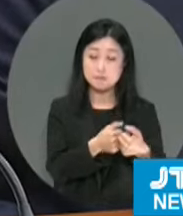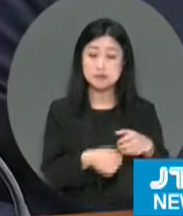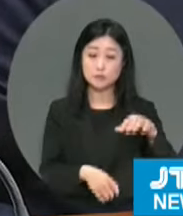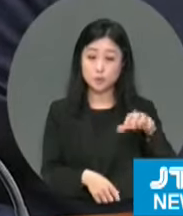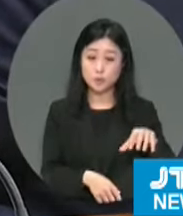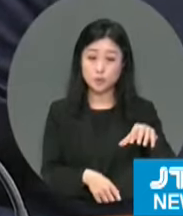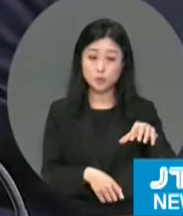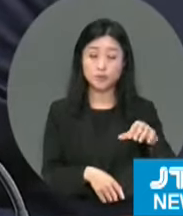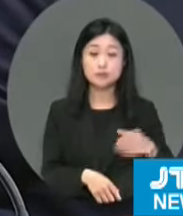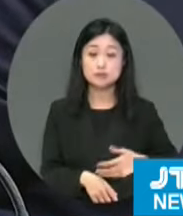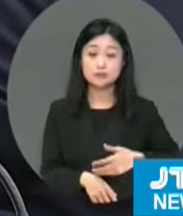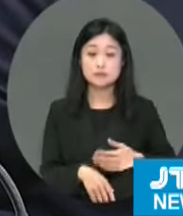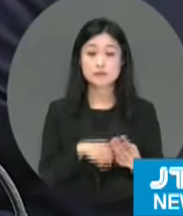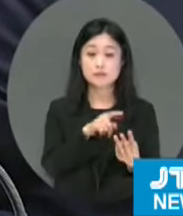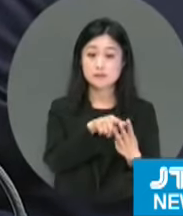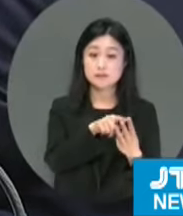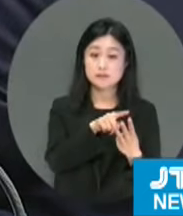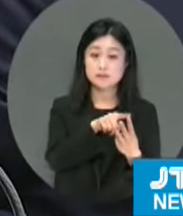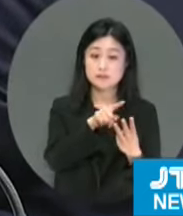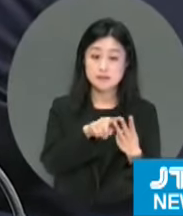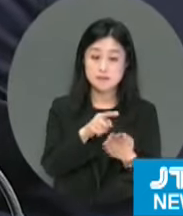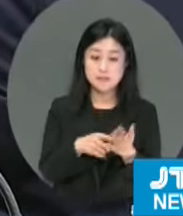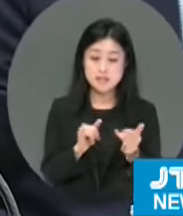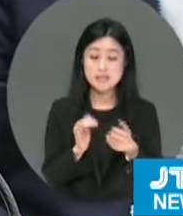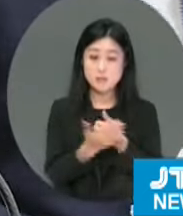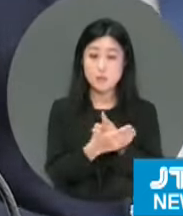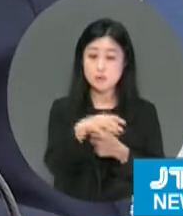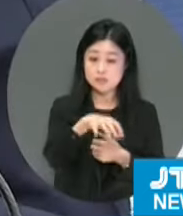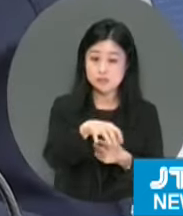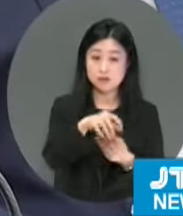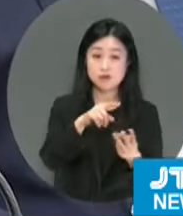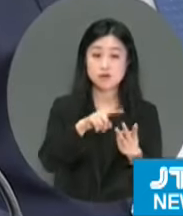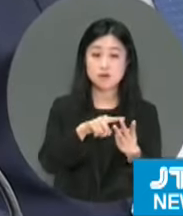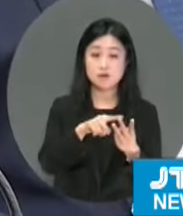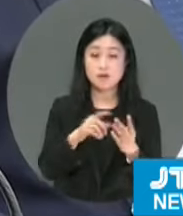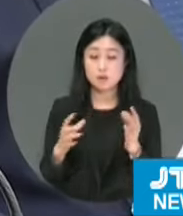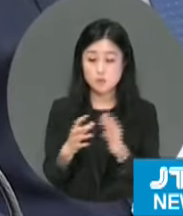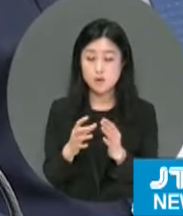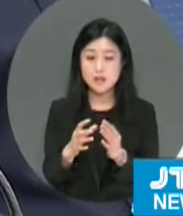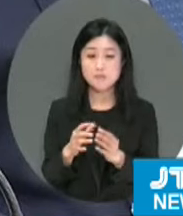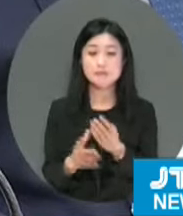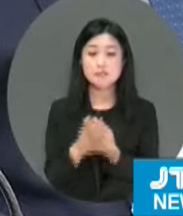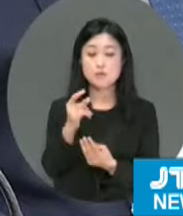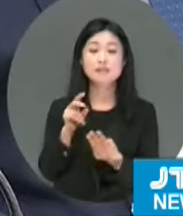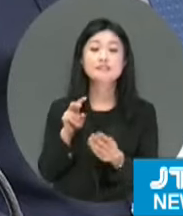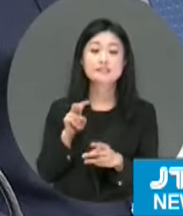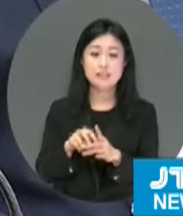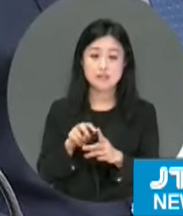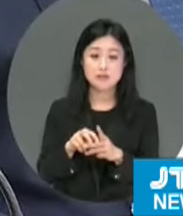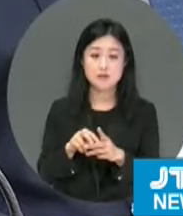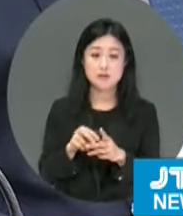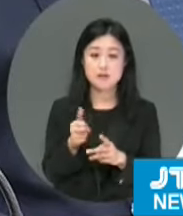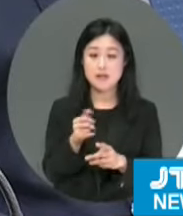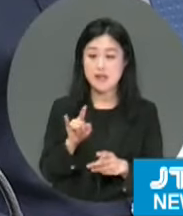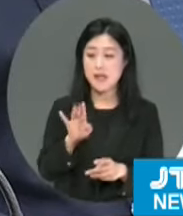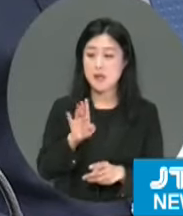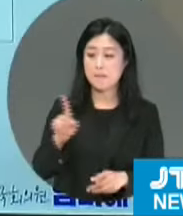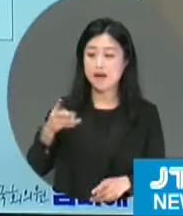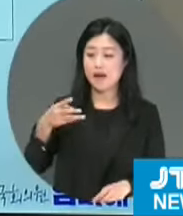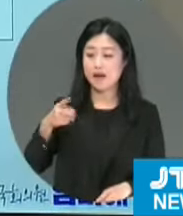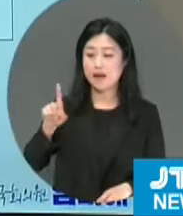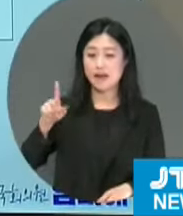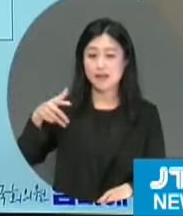됩니다. 성폭력 피해자 보호시설, 성폭력 피해자 통합지원센터, 일명 해바라기 센터, 요 세 개의